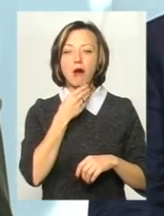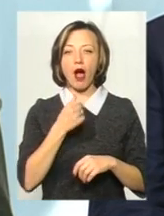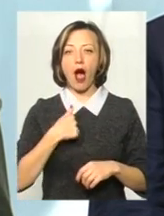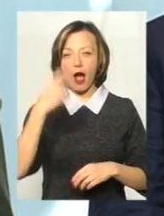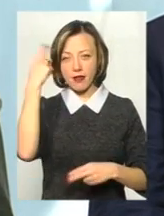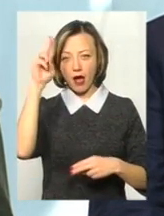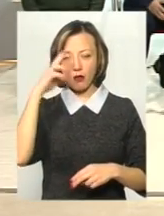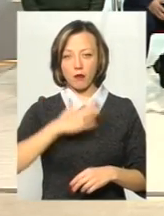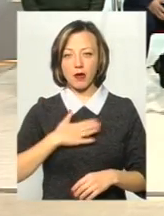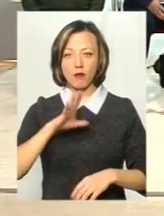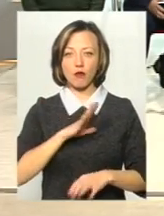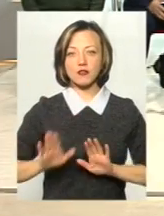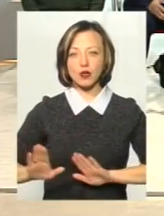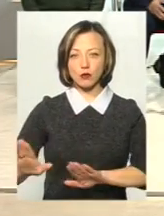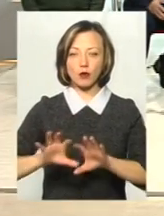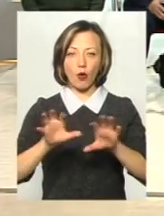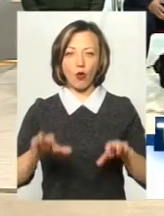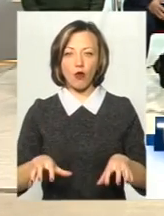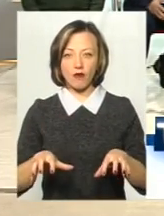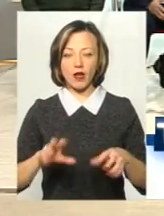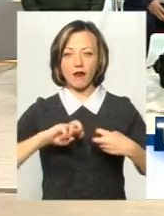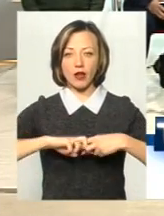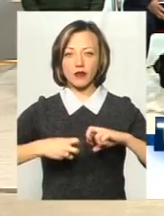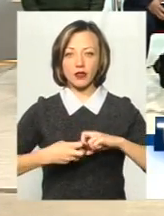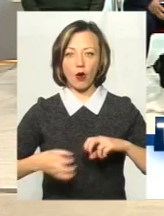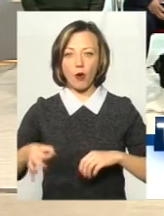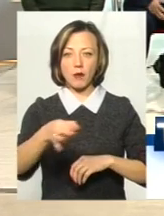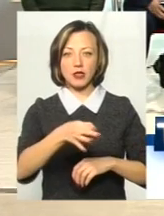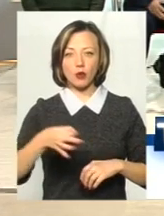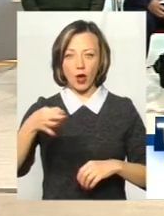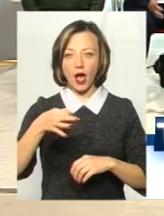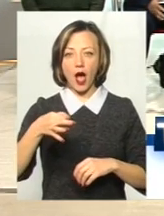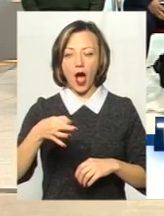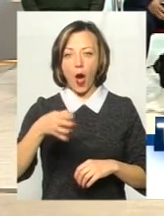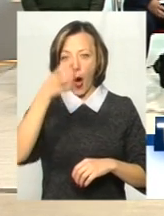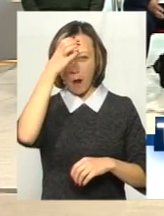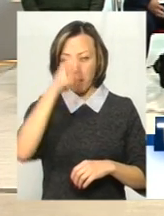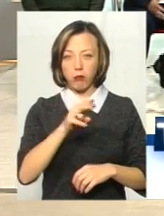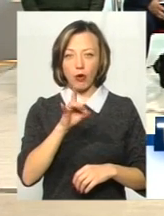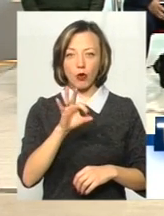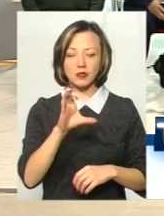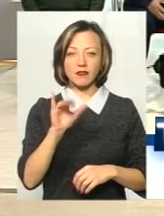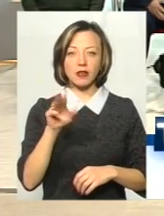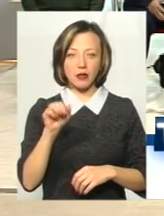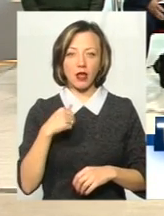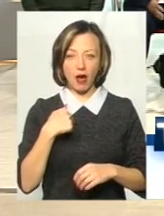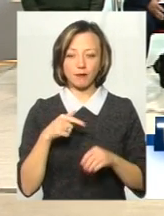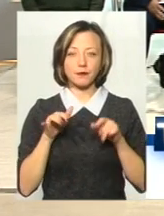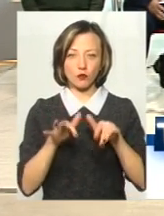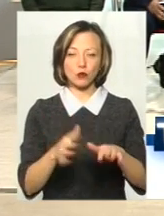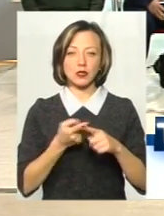був тоді заступником голови Івано-Франківської обласної просвіти. І, власне, через то я був в тих всіх подіях.